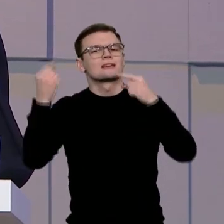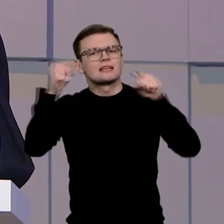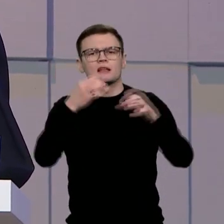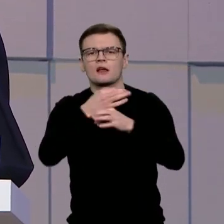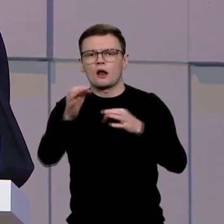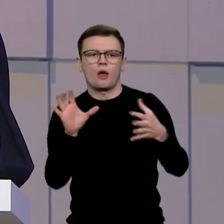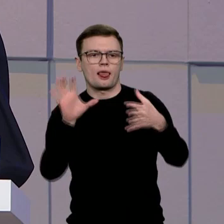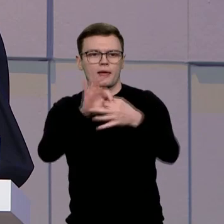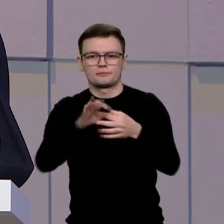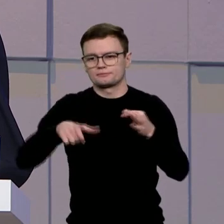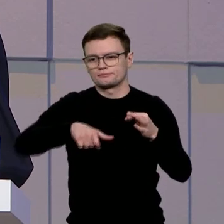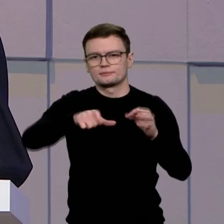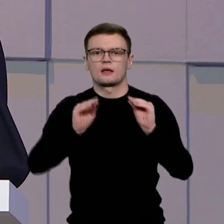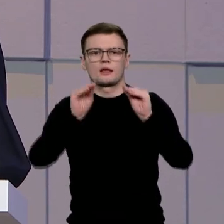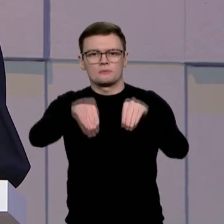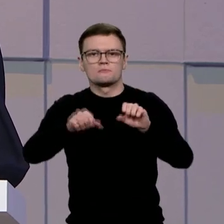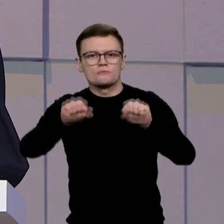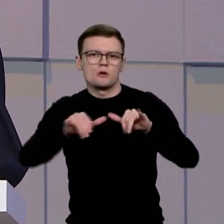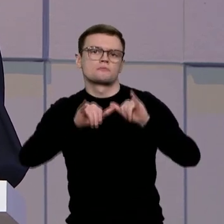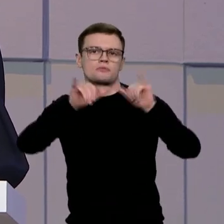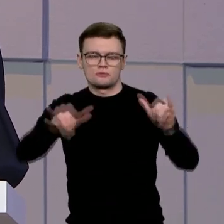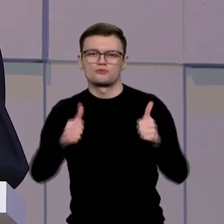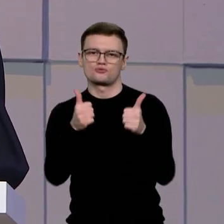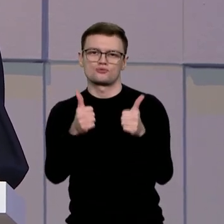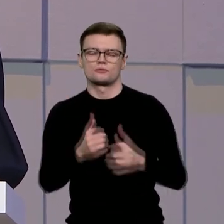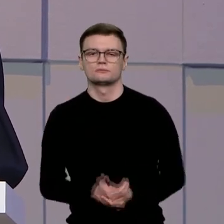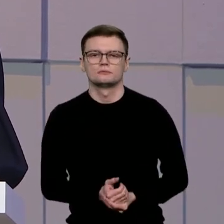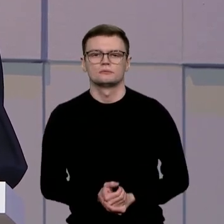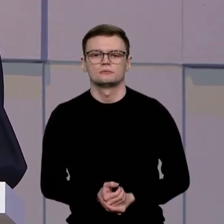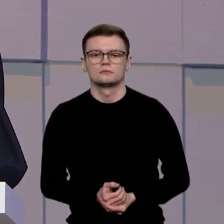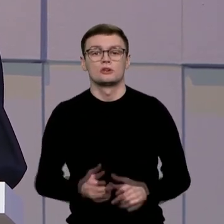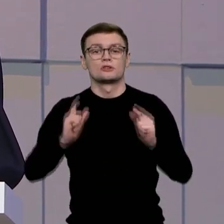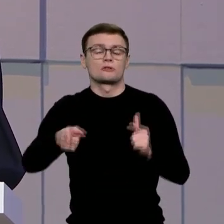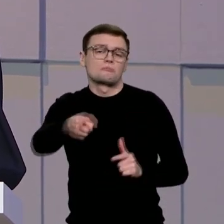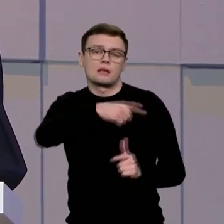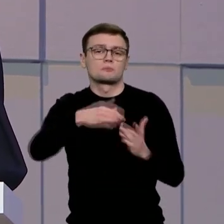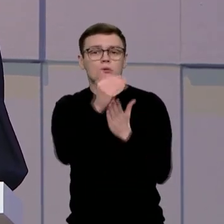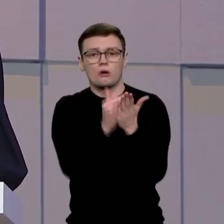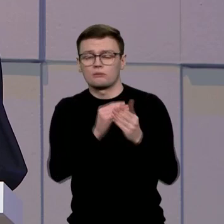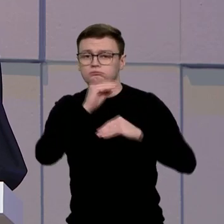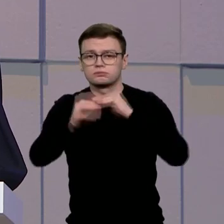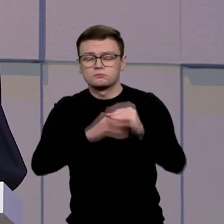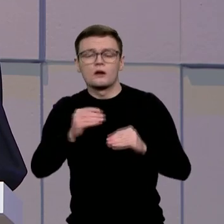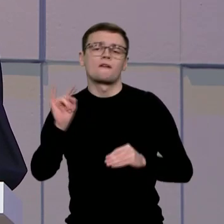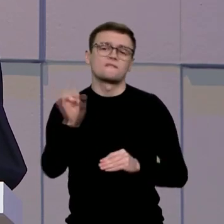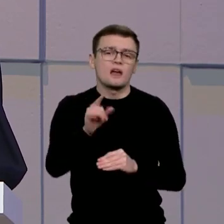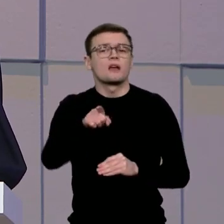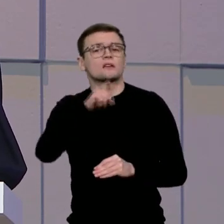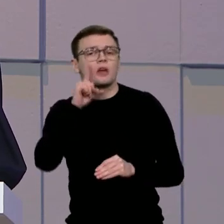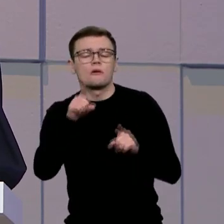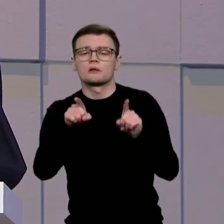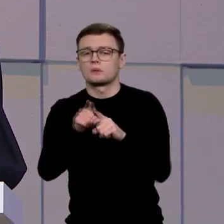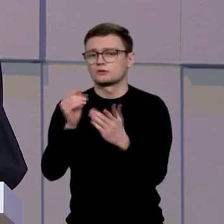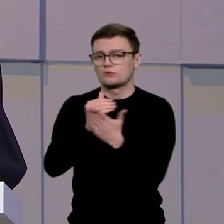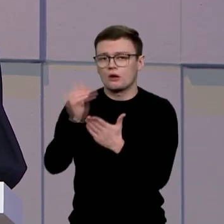ir panašiai didinti maršrutus. Ir aš manau, tikrai mes padarysime programą ir vaikams, ir jaunimui, ir suaugusiems. Iš tikrųjų, aš